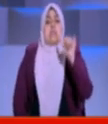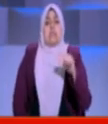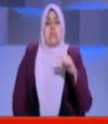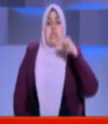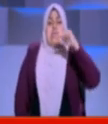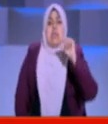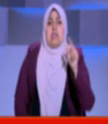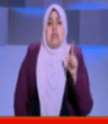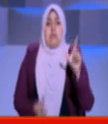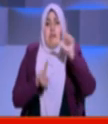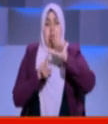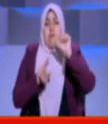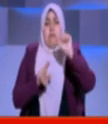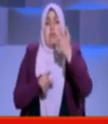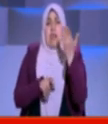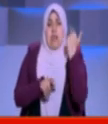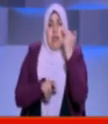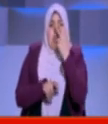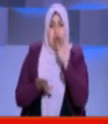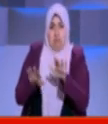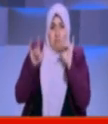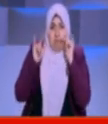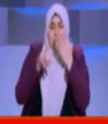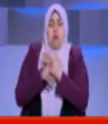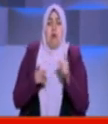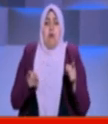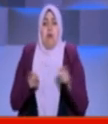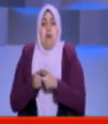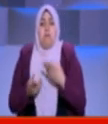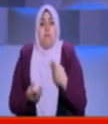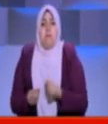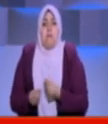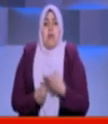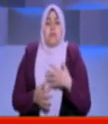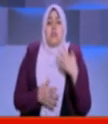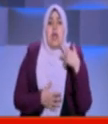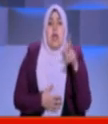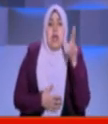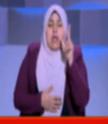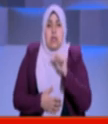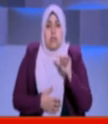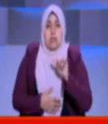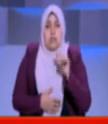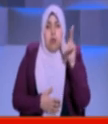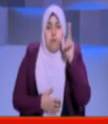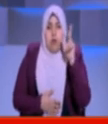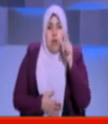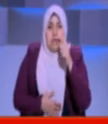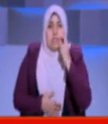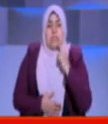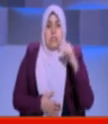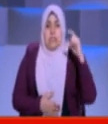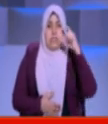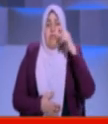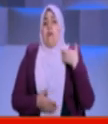وتكرارا هو قريب من مصالح الأحزاب الإسلامية أو الفصائل المسلحة وهذه المسميات، فهذا ما